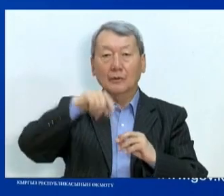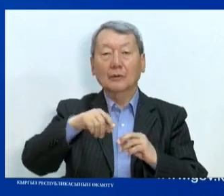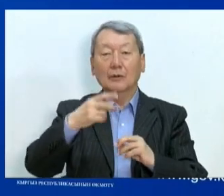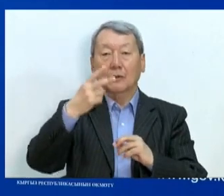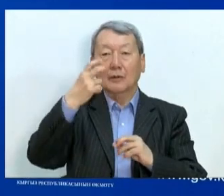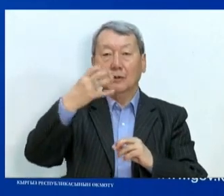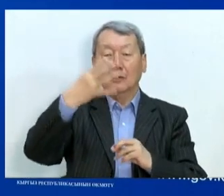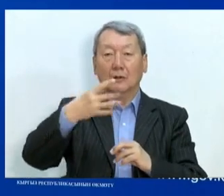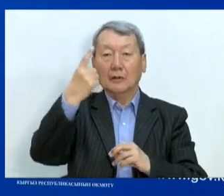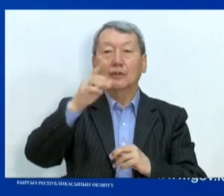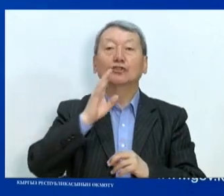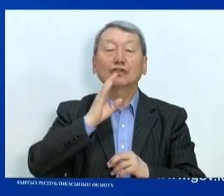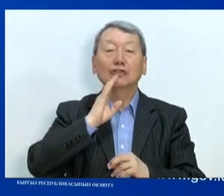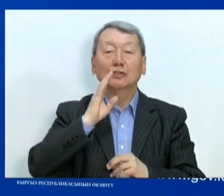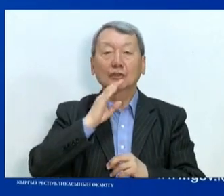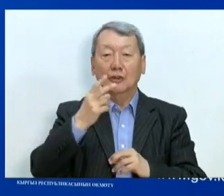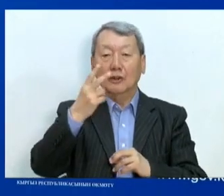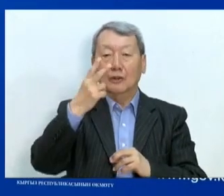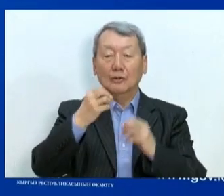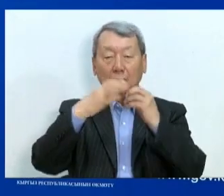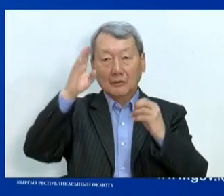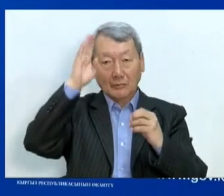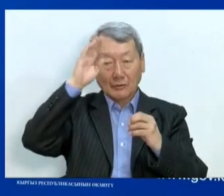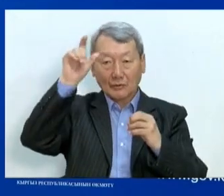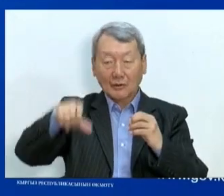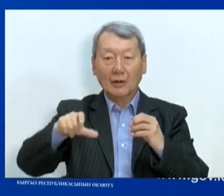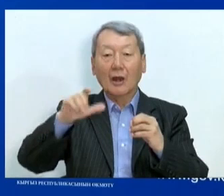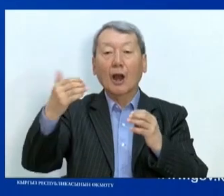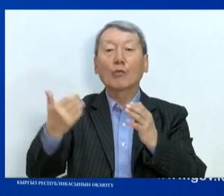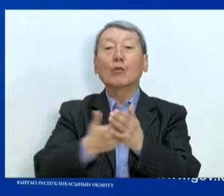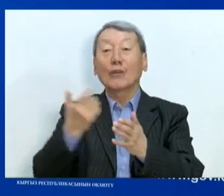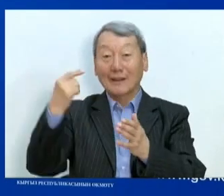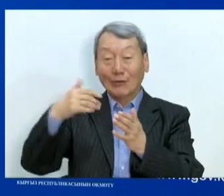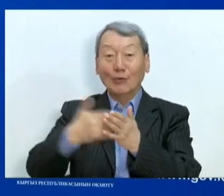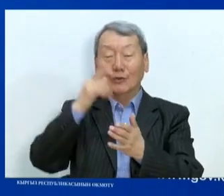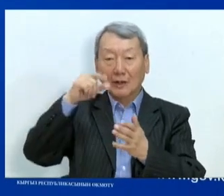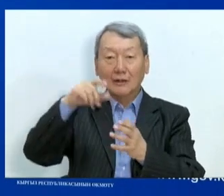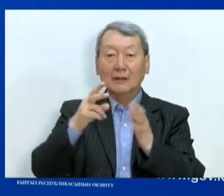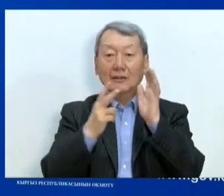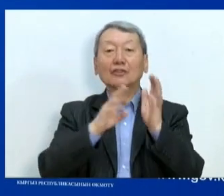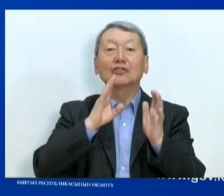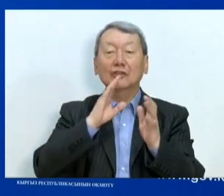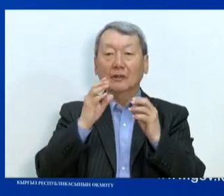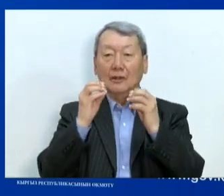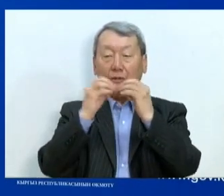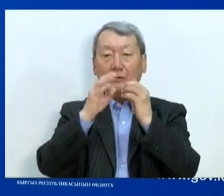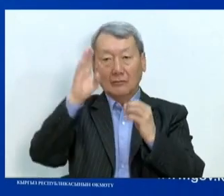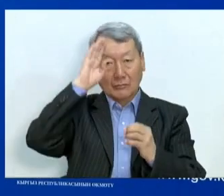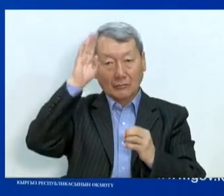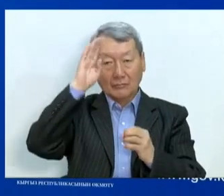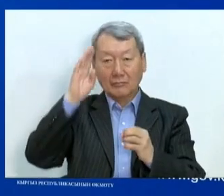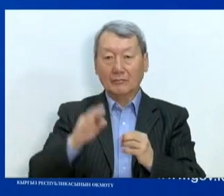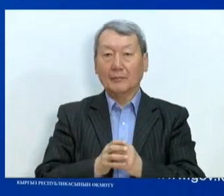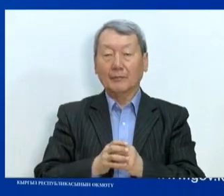ичинен 251 аял кишилер, 215 эркек, жаңы катталган учурларда ушу 7 аял киши, 10 эркек болуп